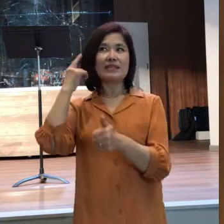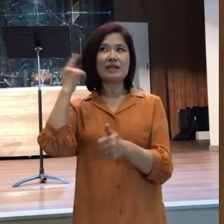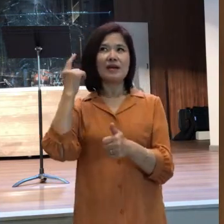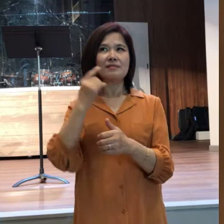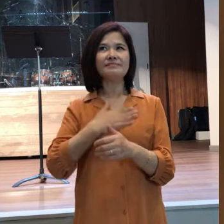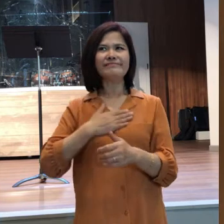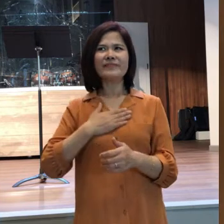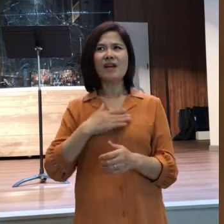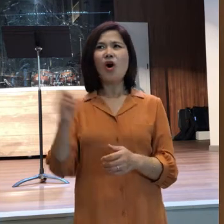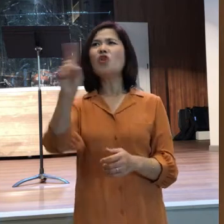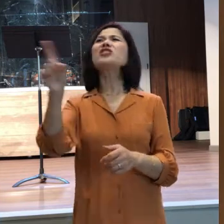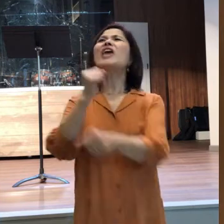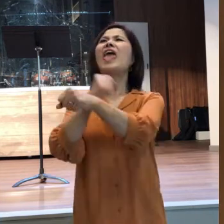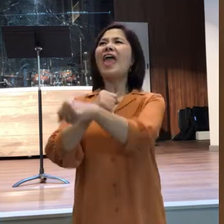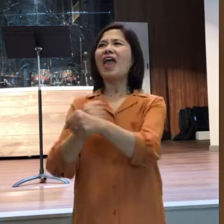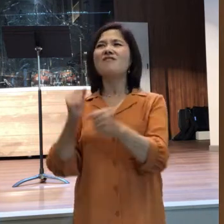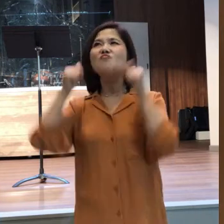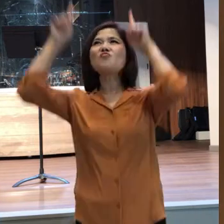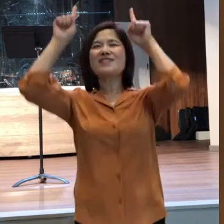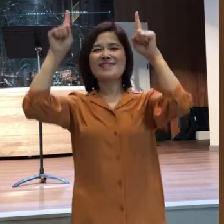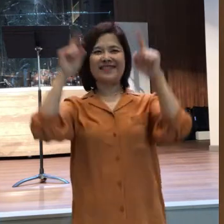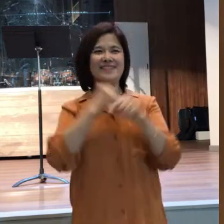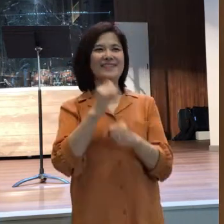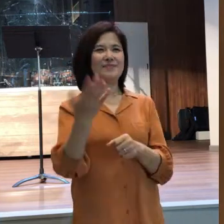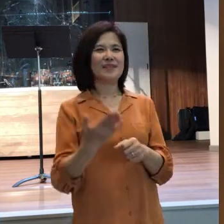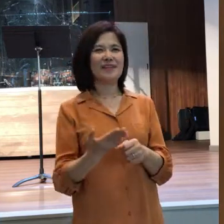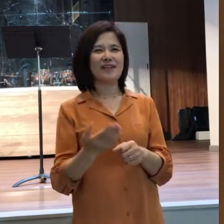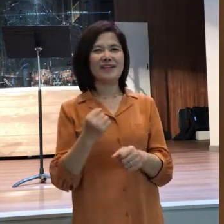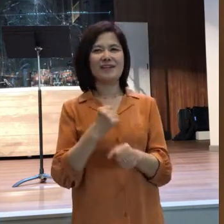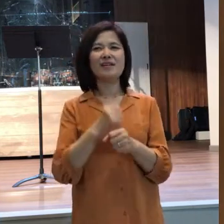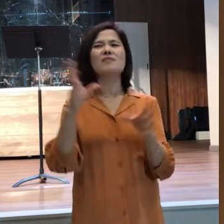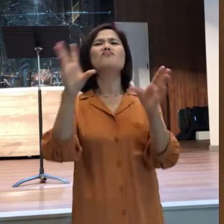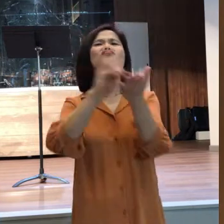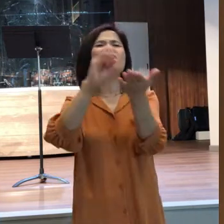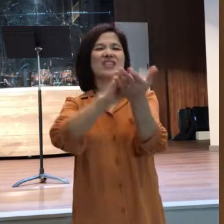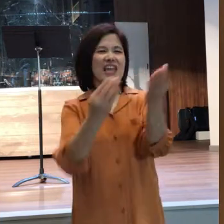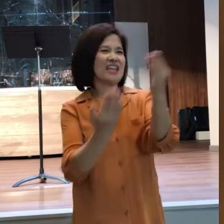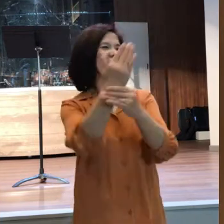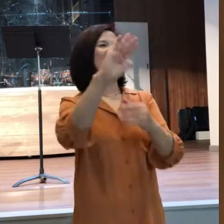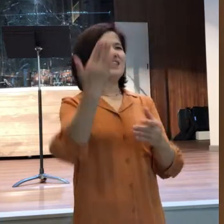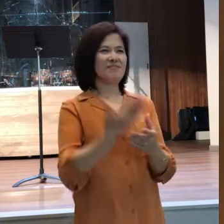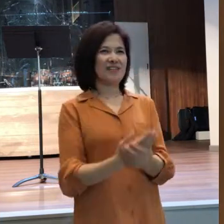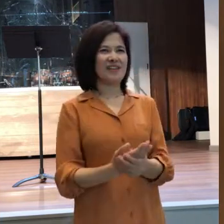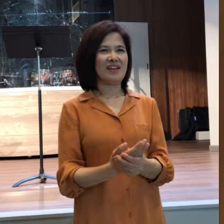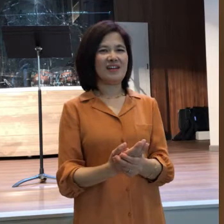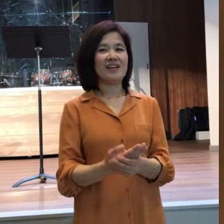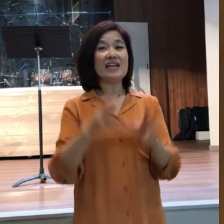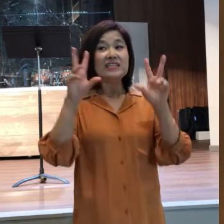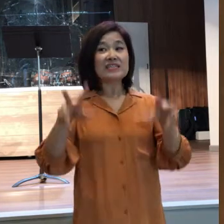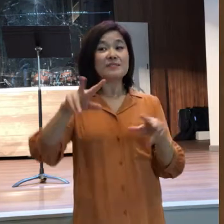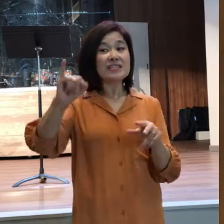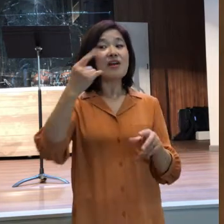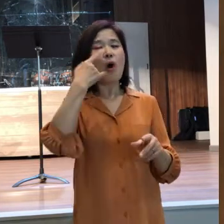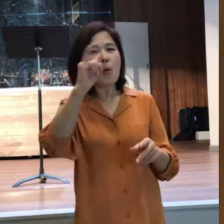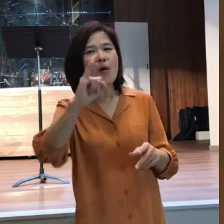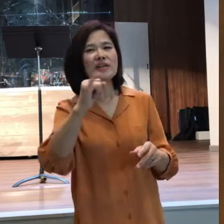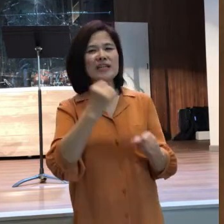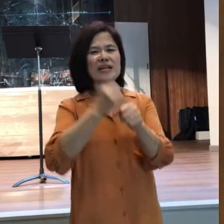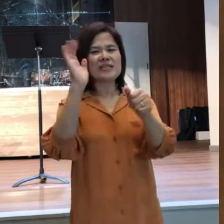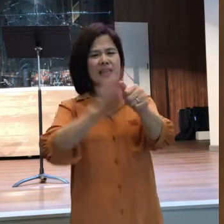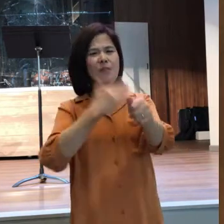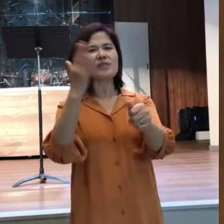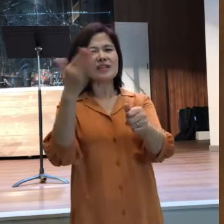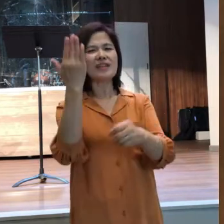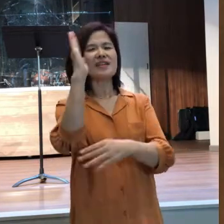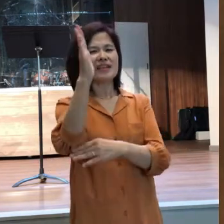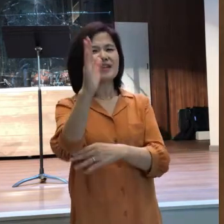그래요? 어떻게 하라고? 뭐라고? 이래가지고 문제가 생겨요. 지금 시어머니가